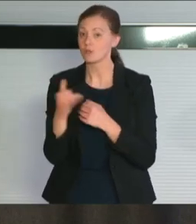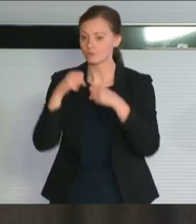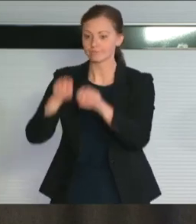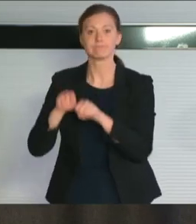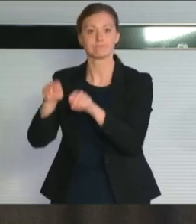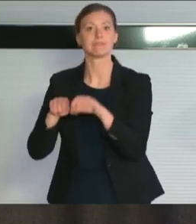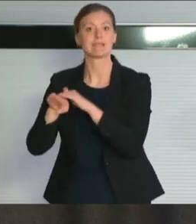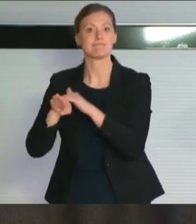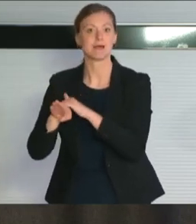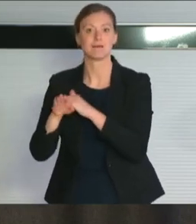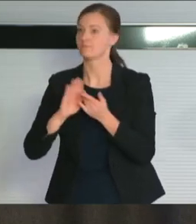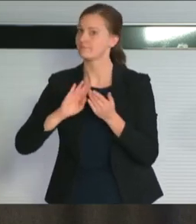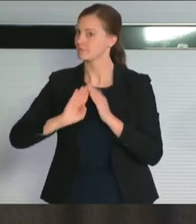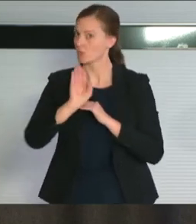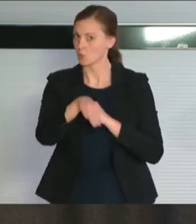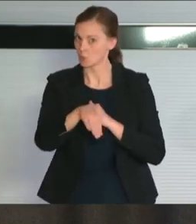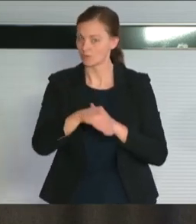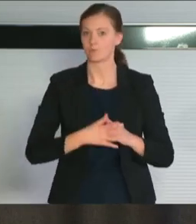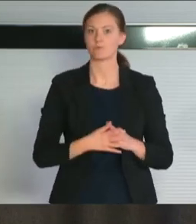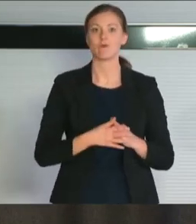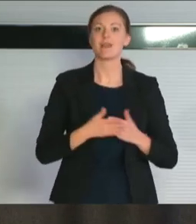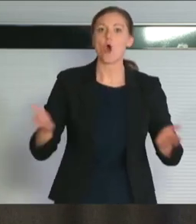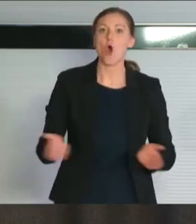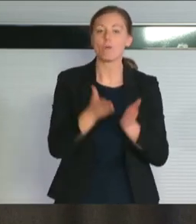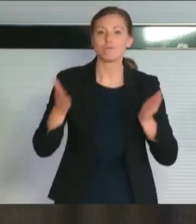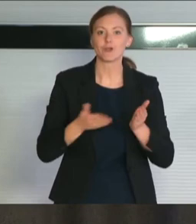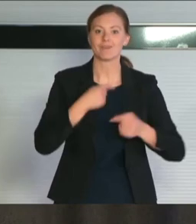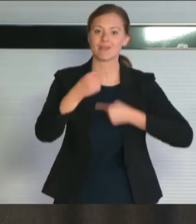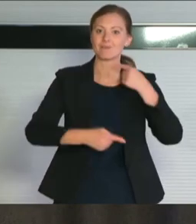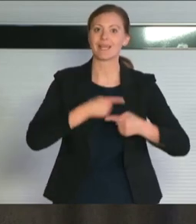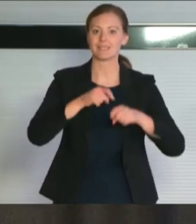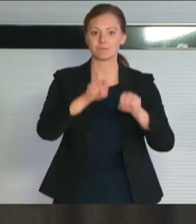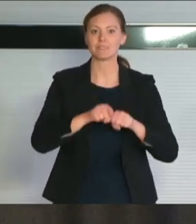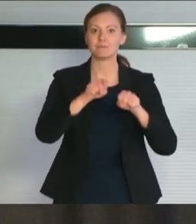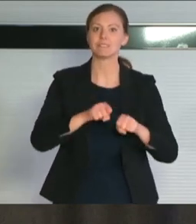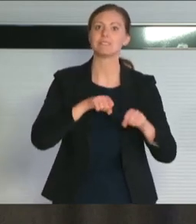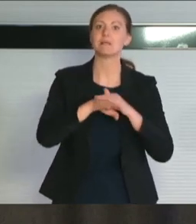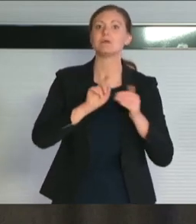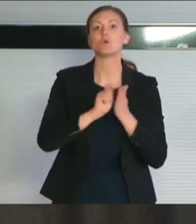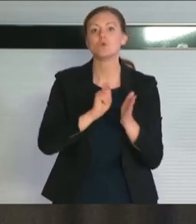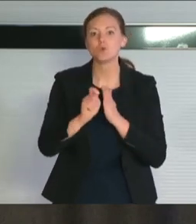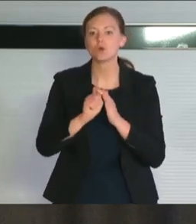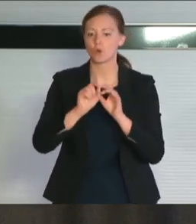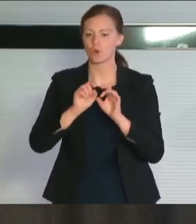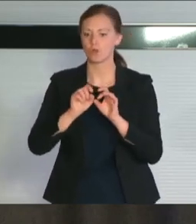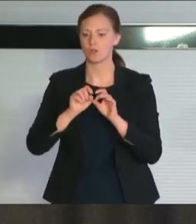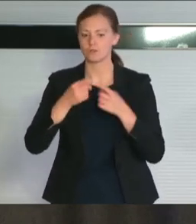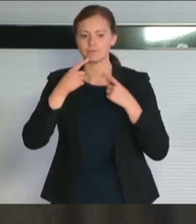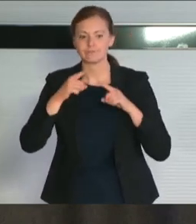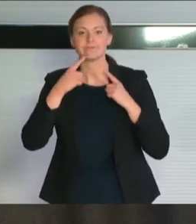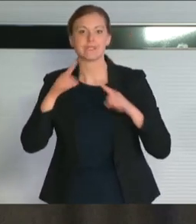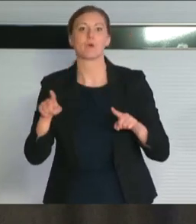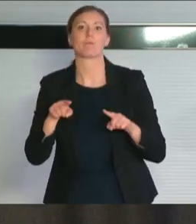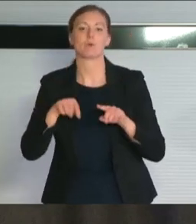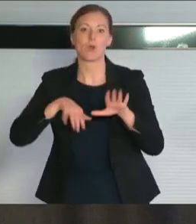Vi oppfordrer folk fortsatt til hjemmekontor og droppe kollektivtransport. Og vi skjerper rådene om å